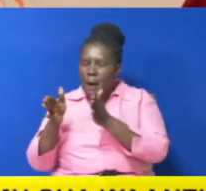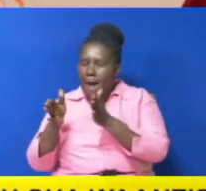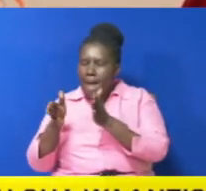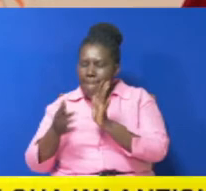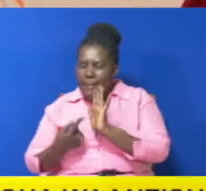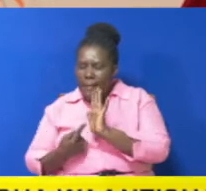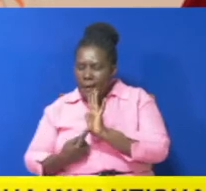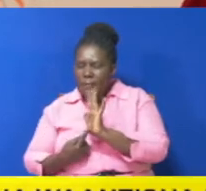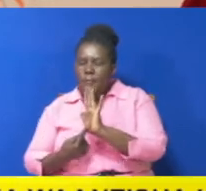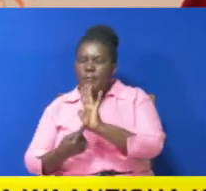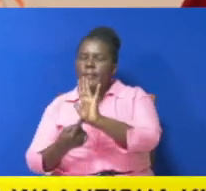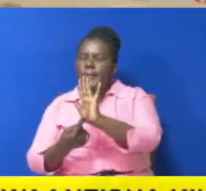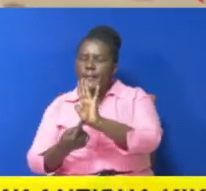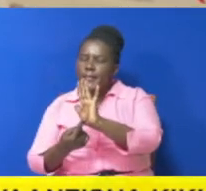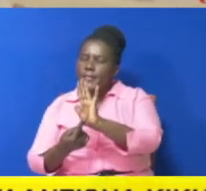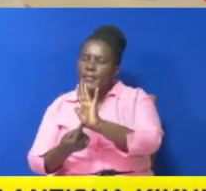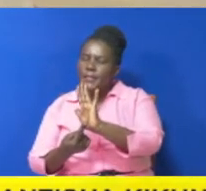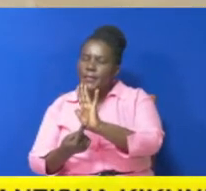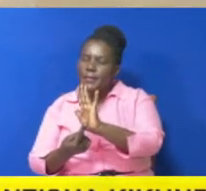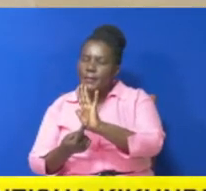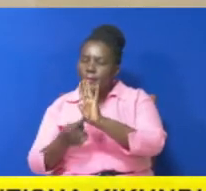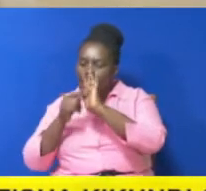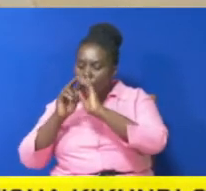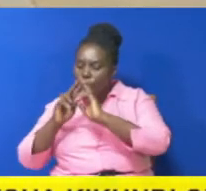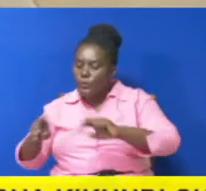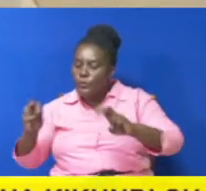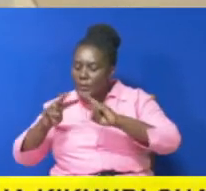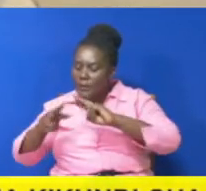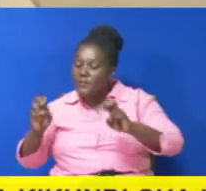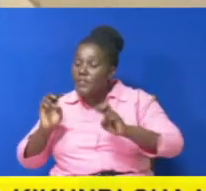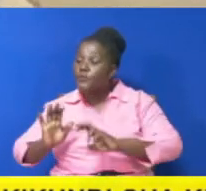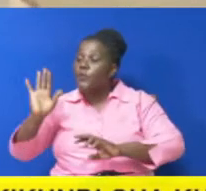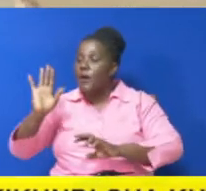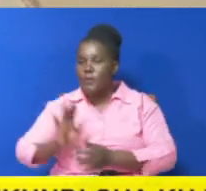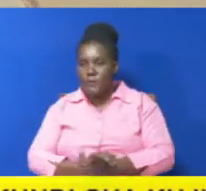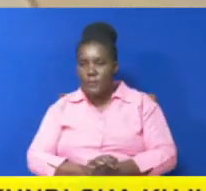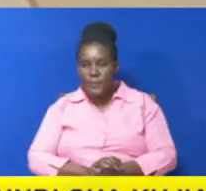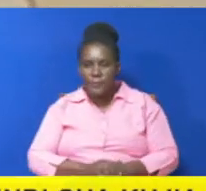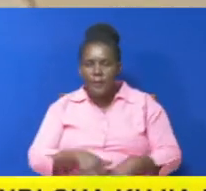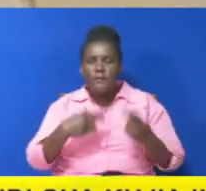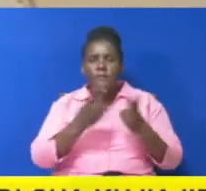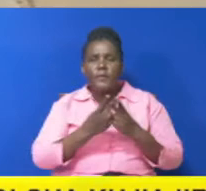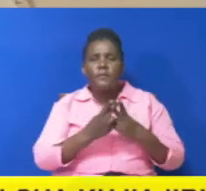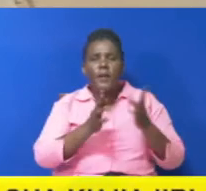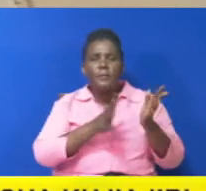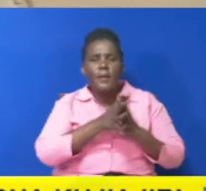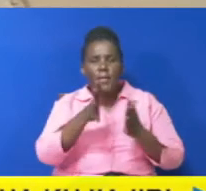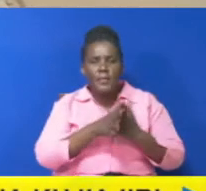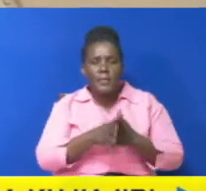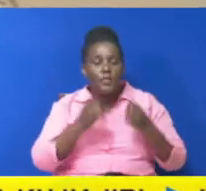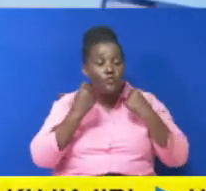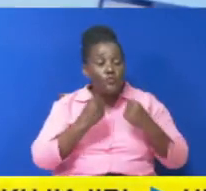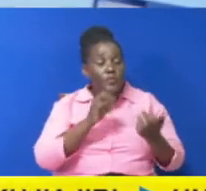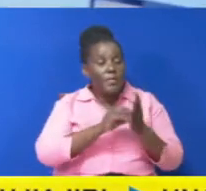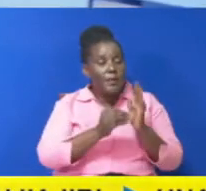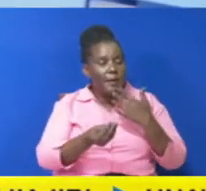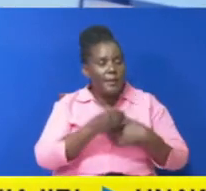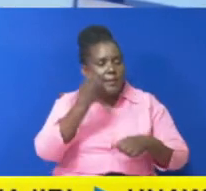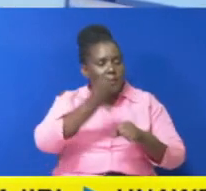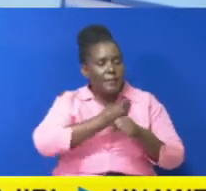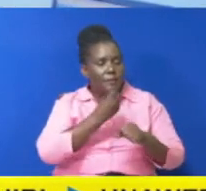kuonesha tafiti zao. Dr. Chua pia amebainisha jitihada zinazofanyika kupitia mradi